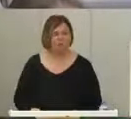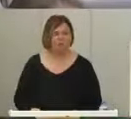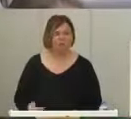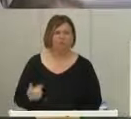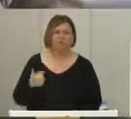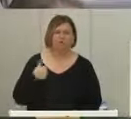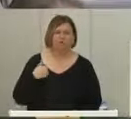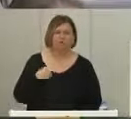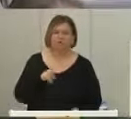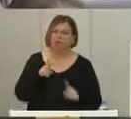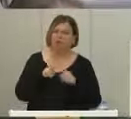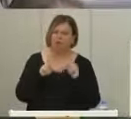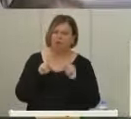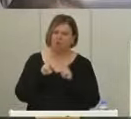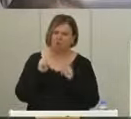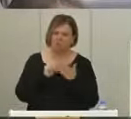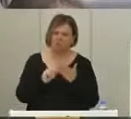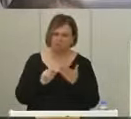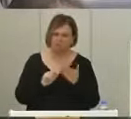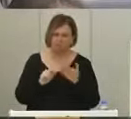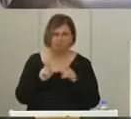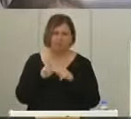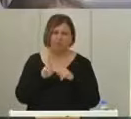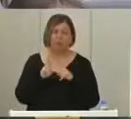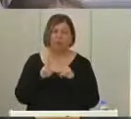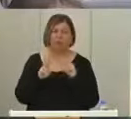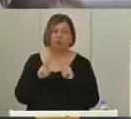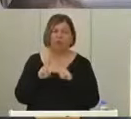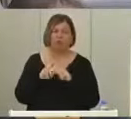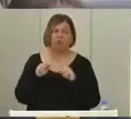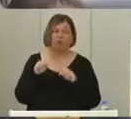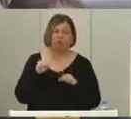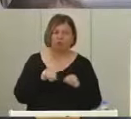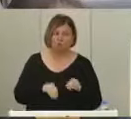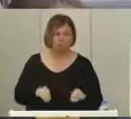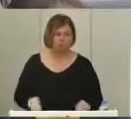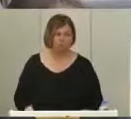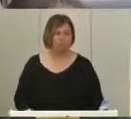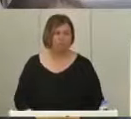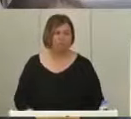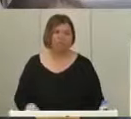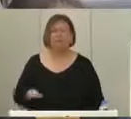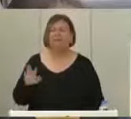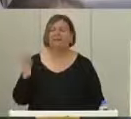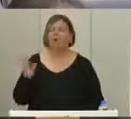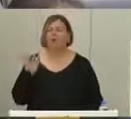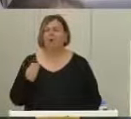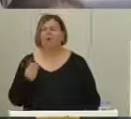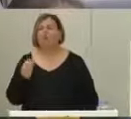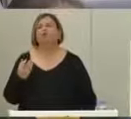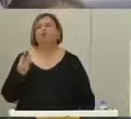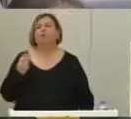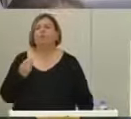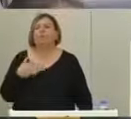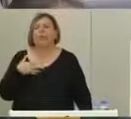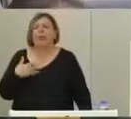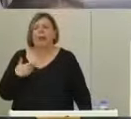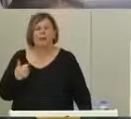biz burada not ediyoruz, not düşüyoruz. Ne olur ne biter çok merak